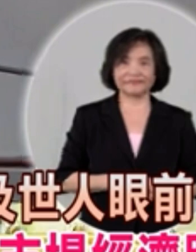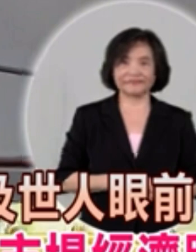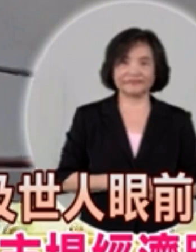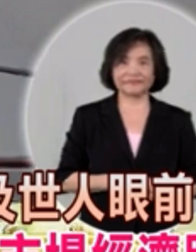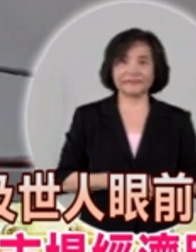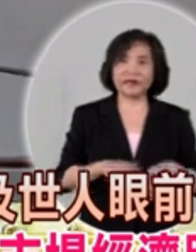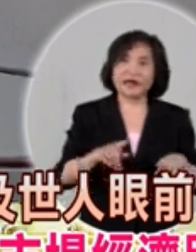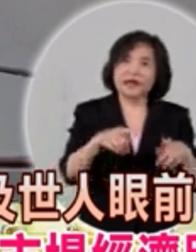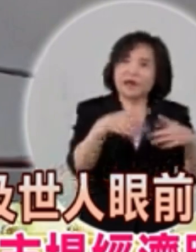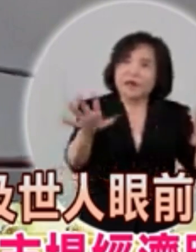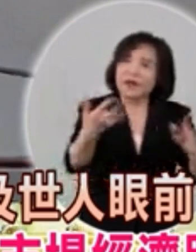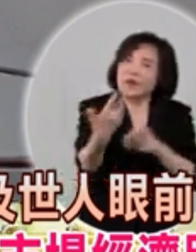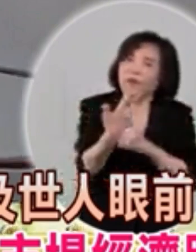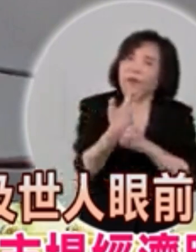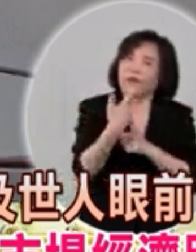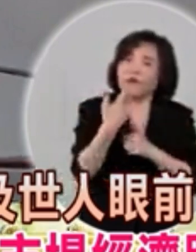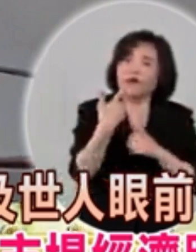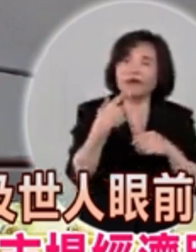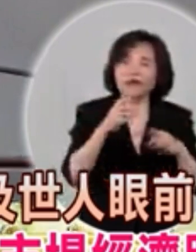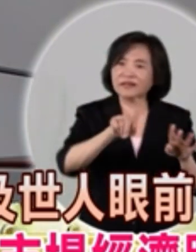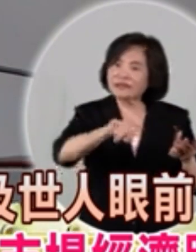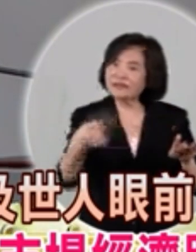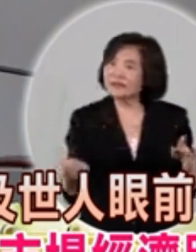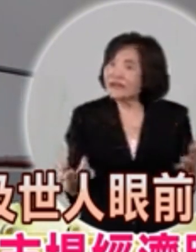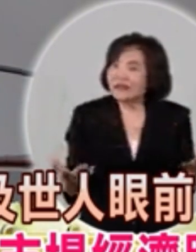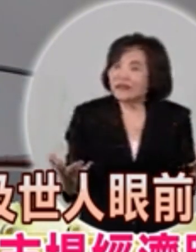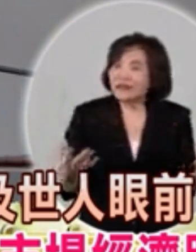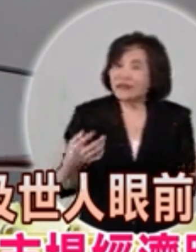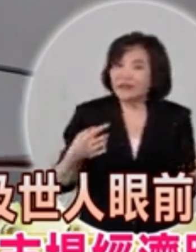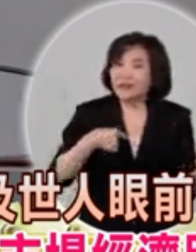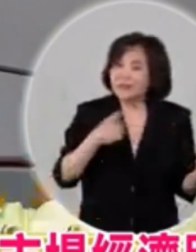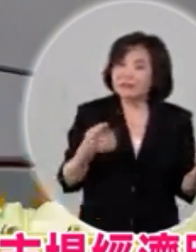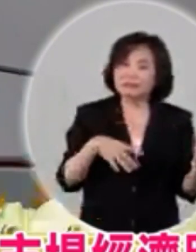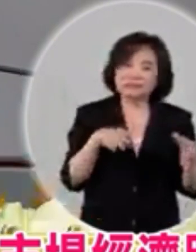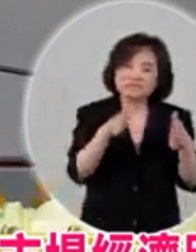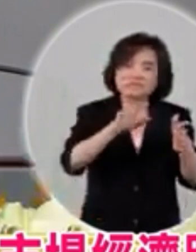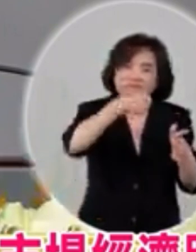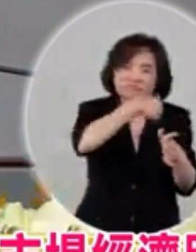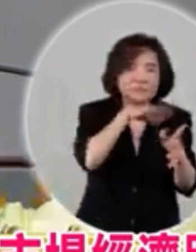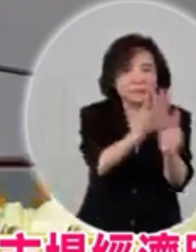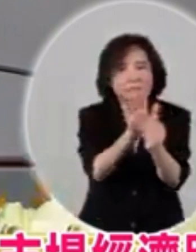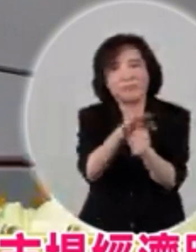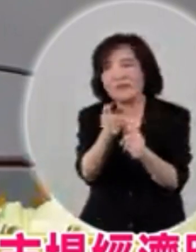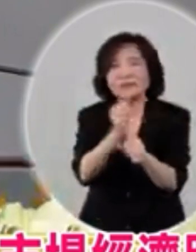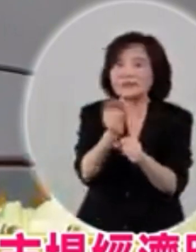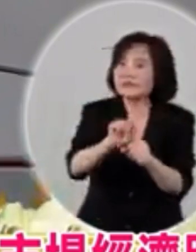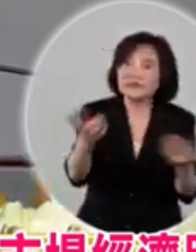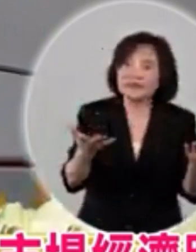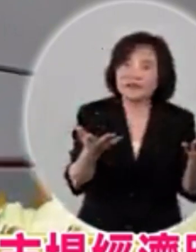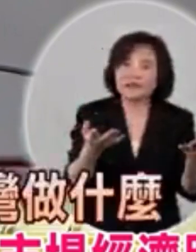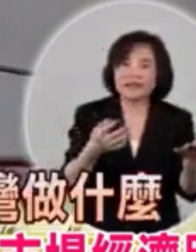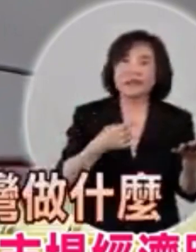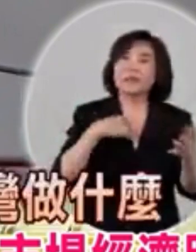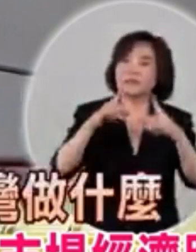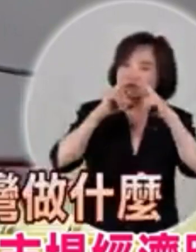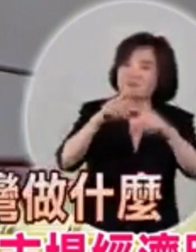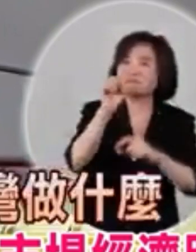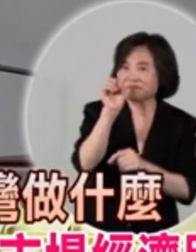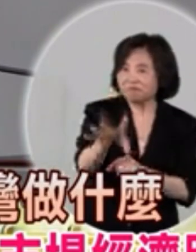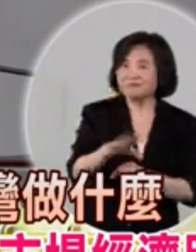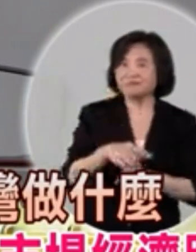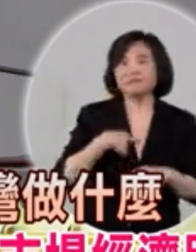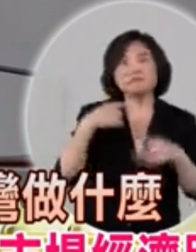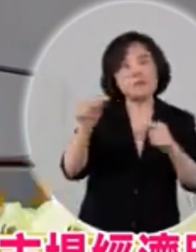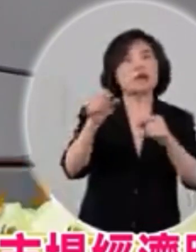很多人问我，接下来我们还要为台湾做什么？我的答案很简